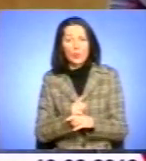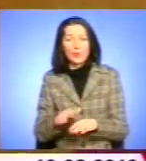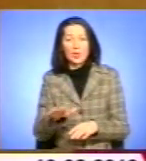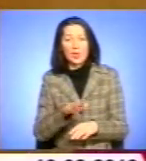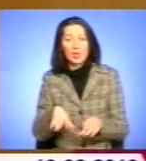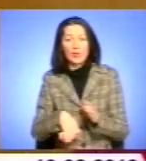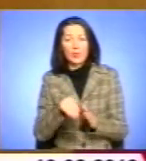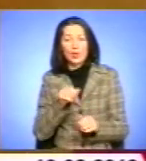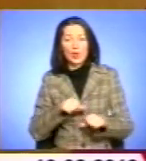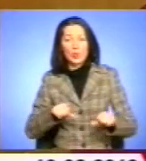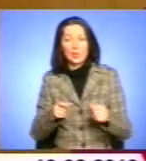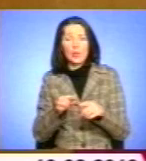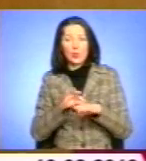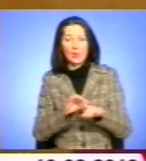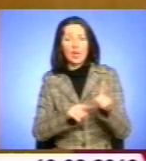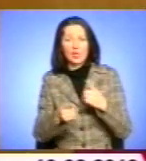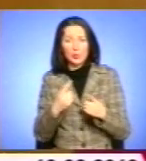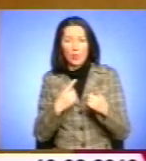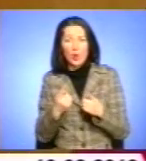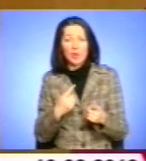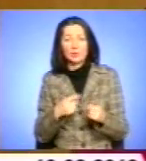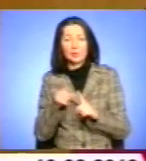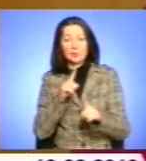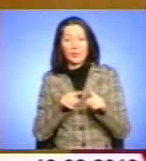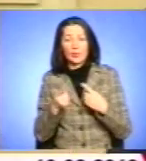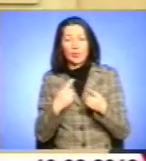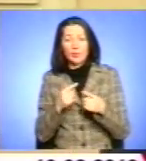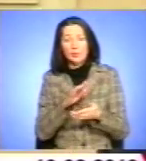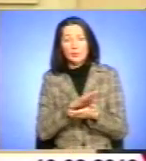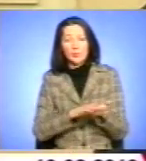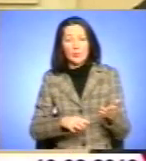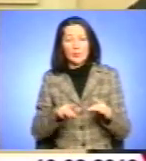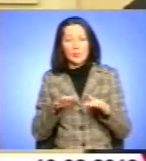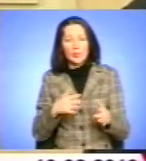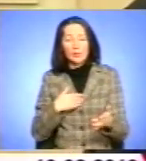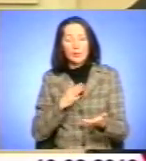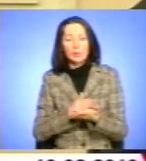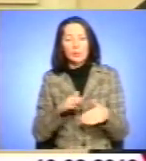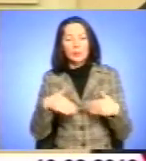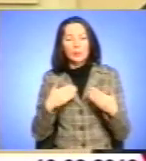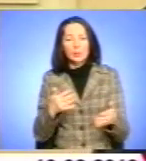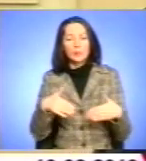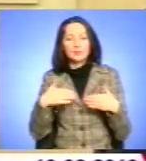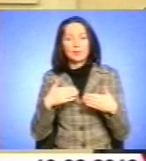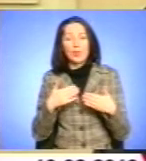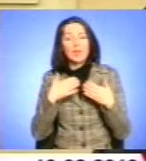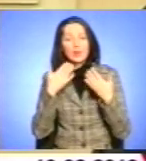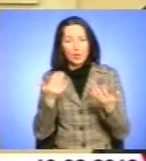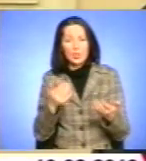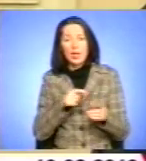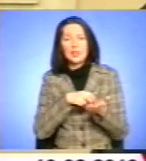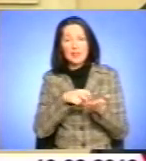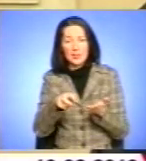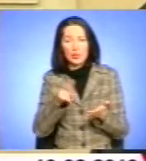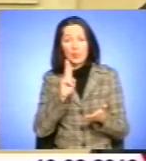провела збори. Обговорили члени виборчої комісії і подальші дії. Я маю пропозицію звернутися з листом до ЦВК